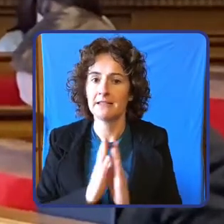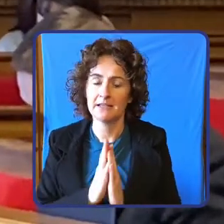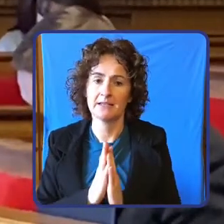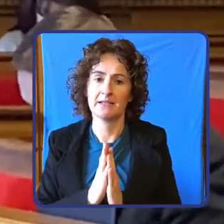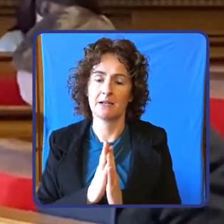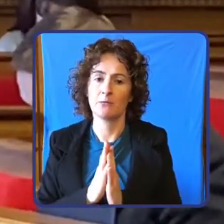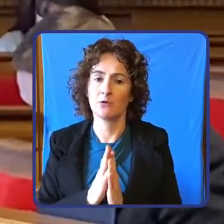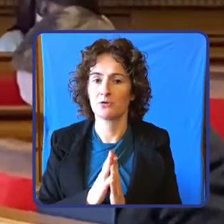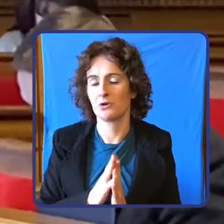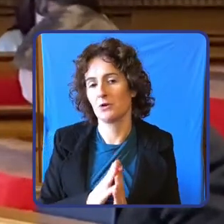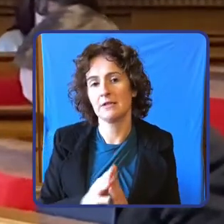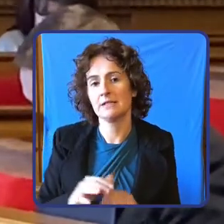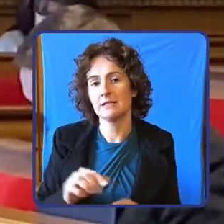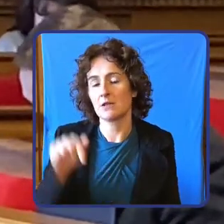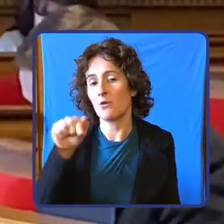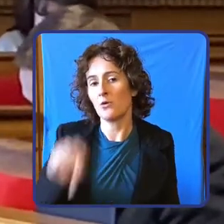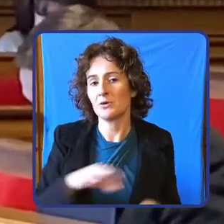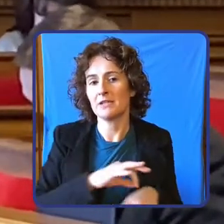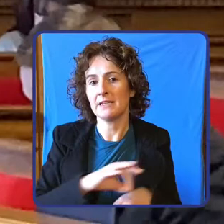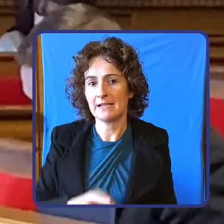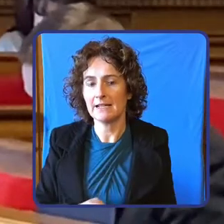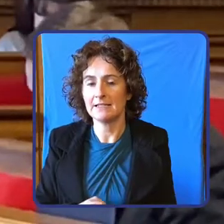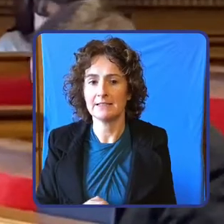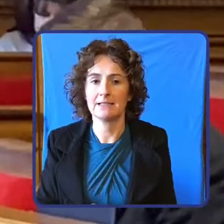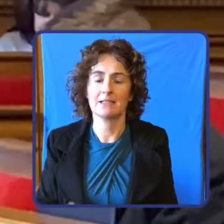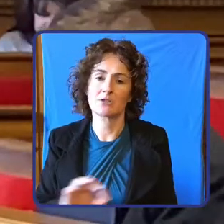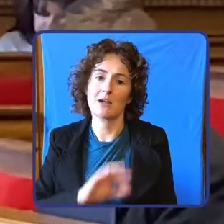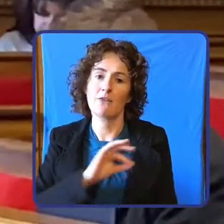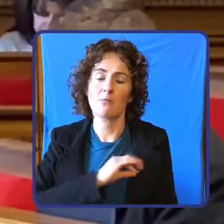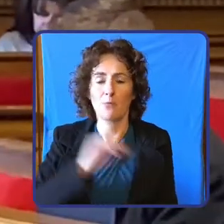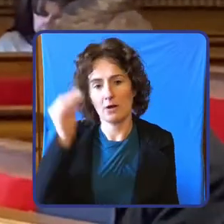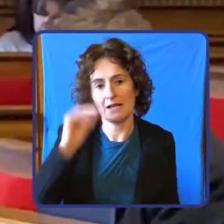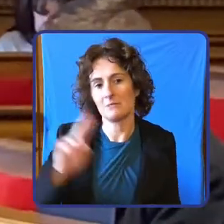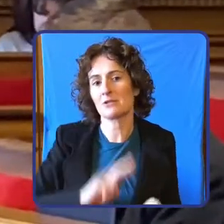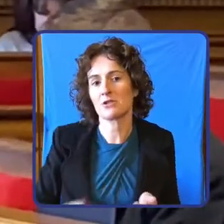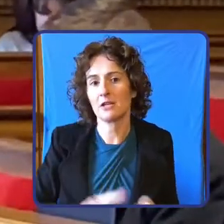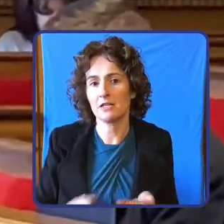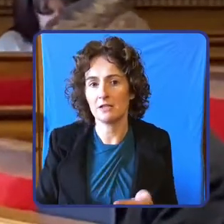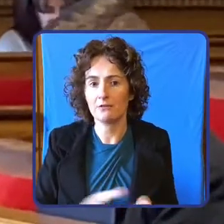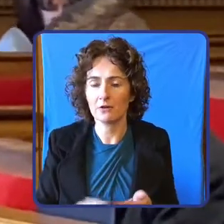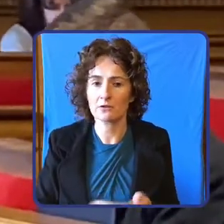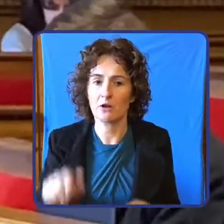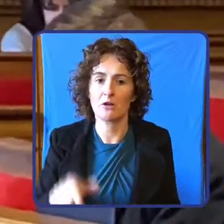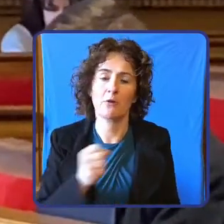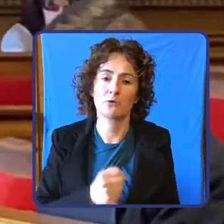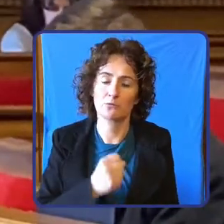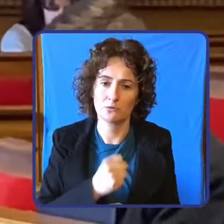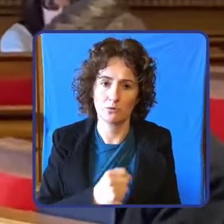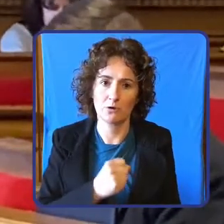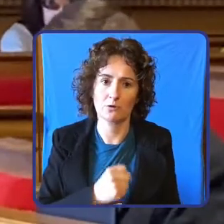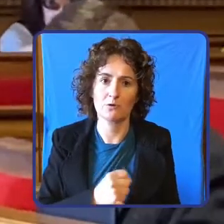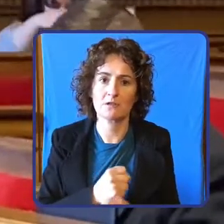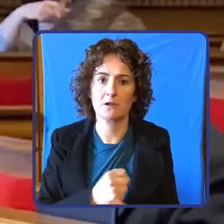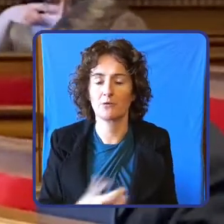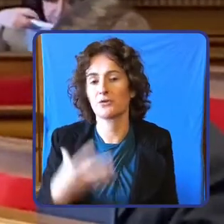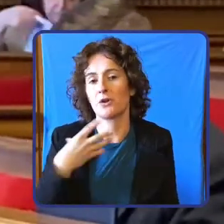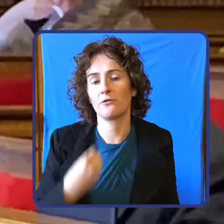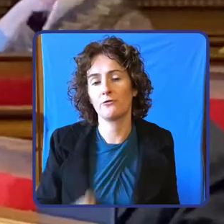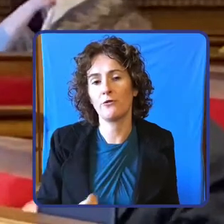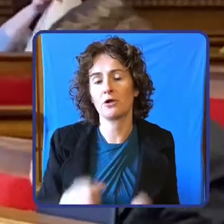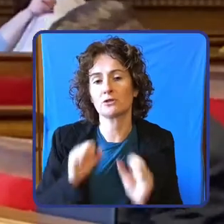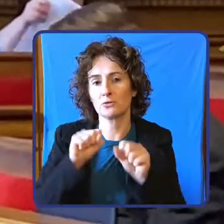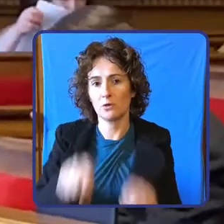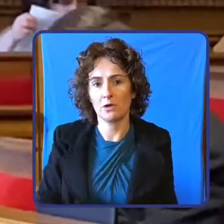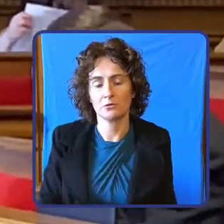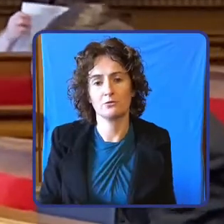munkáját az önök irányításával, hogy azok az érintettek, akik a földadóval kapcsolatosan, ugye földtulajdonnal rendelkeznek, azok